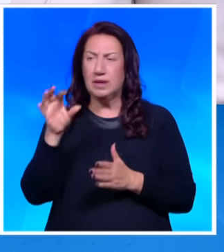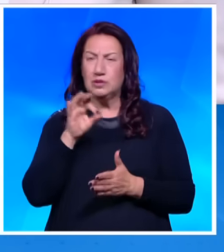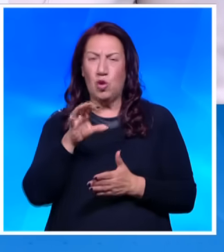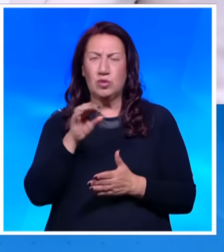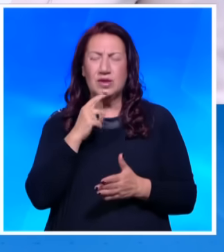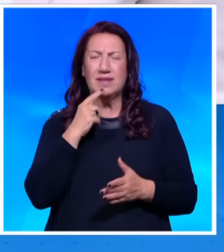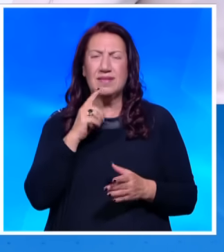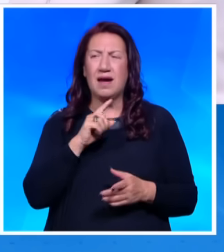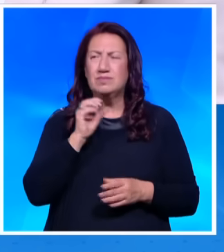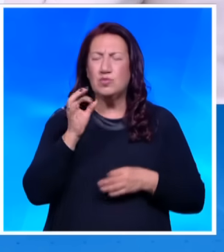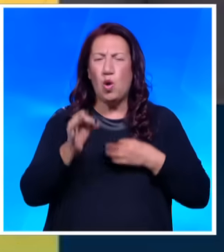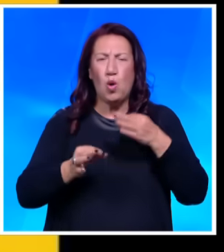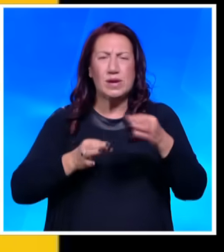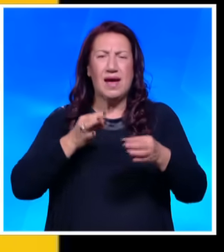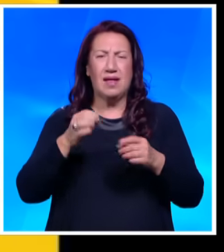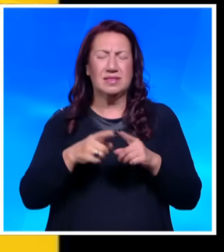вижте.